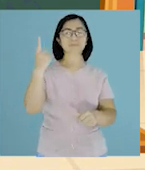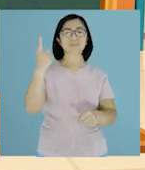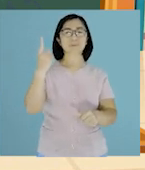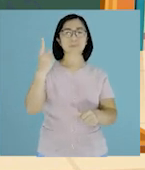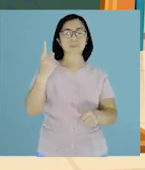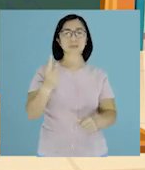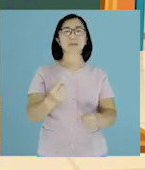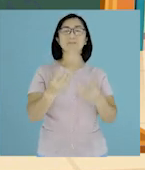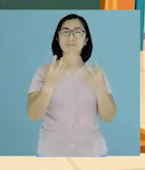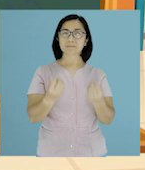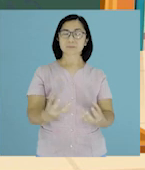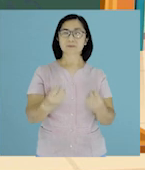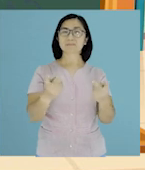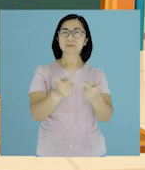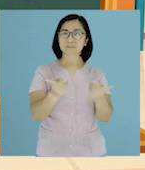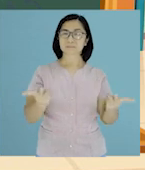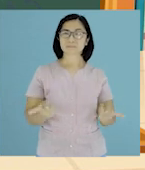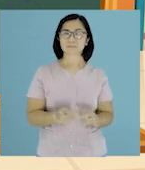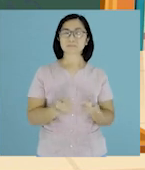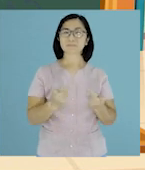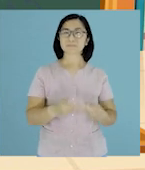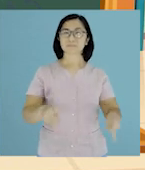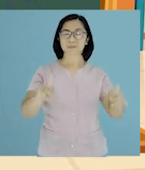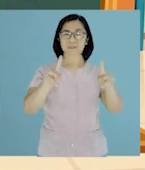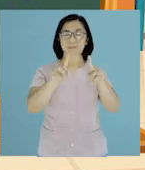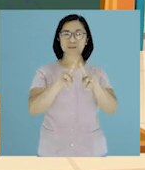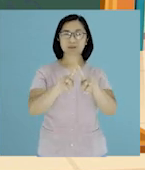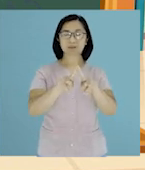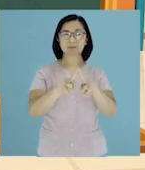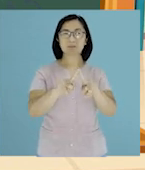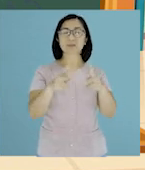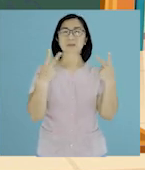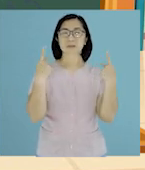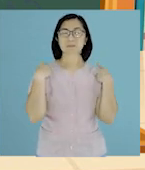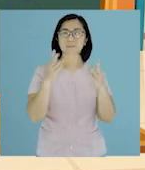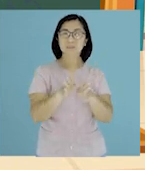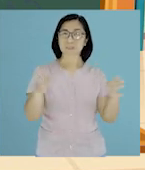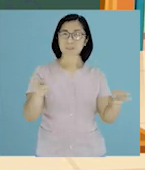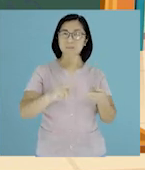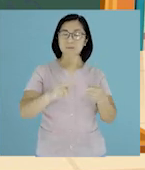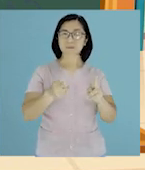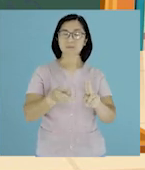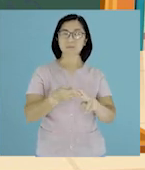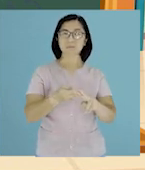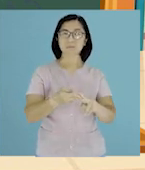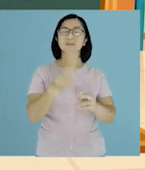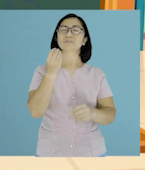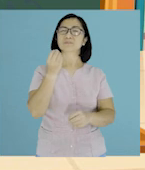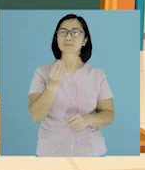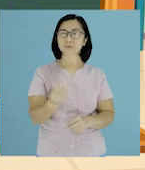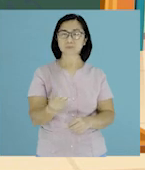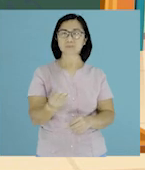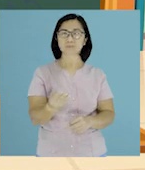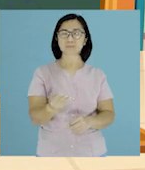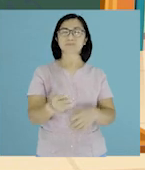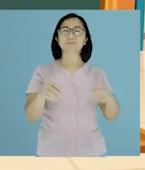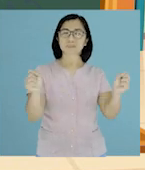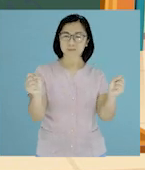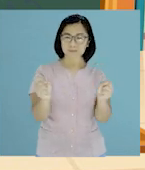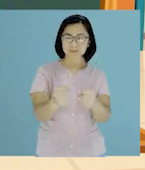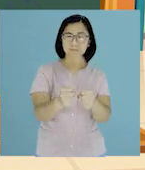may pinakamaraming place value ang pinakamalaking number. At ang may pinakakakaunti,